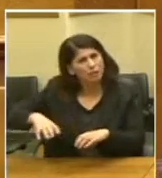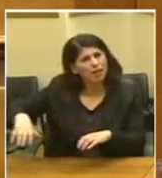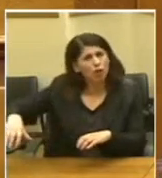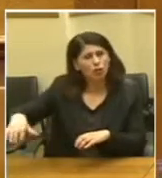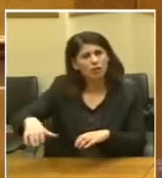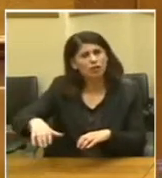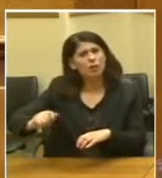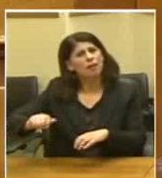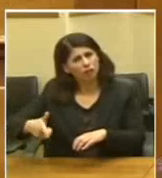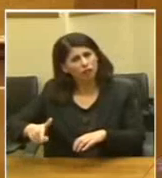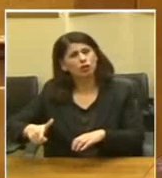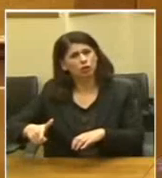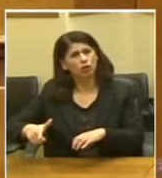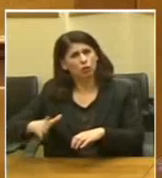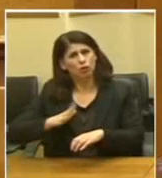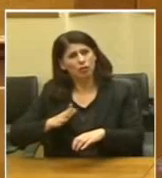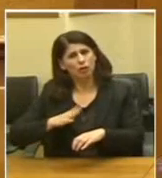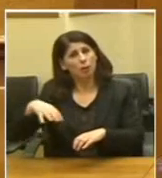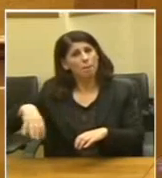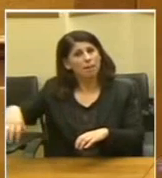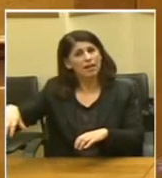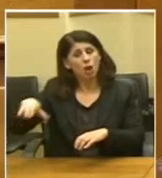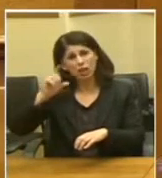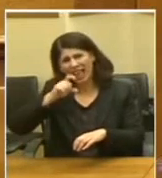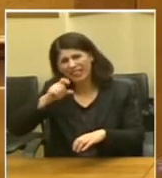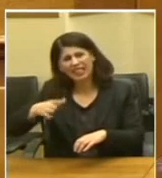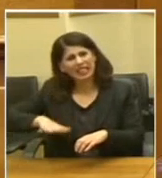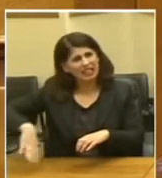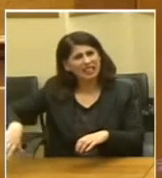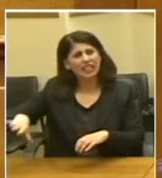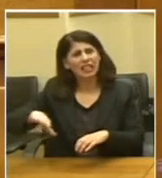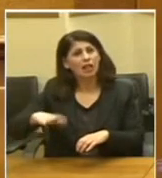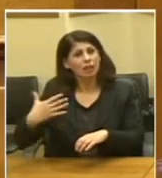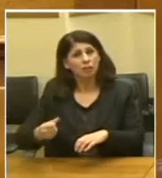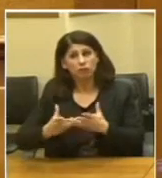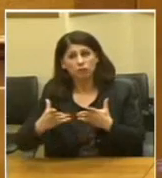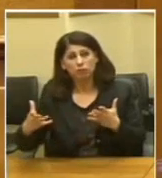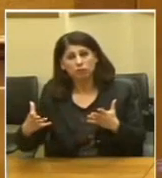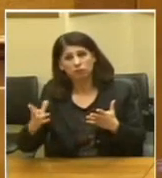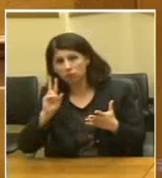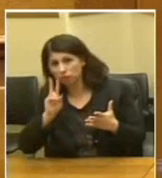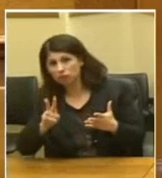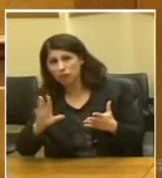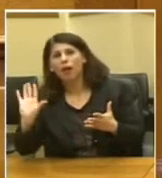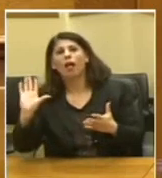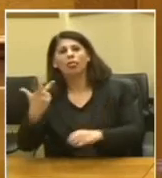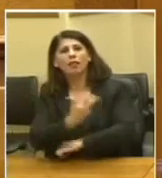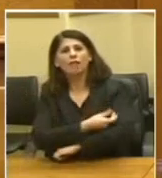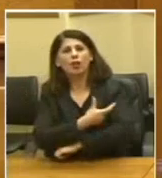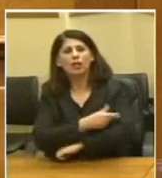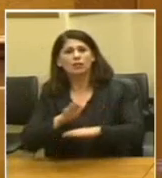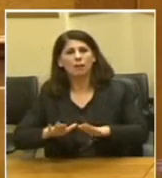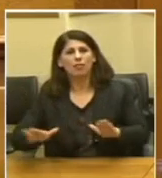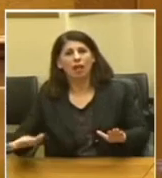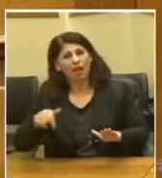με φτωχά λαϊκά στρώματα στην περιοχή της Αττικής, υπήρχε ένα έντονο φαινόμενο όπου δεν εμβολιάζονταν μικρά παιδιά. Αυτή